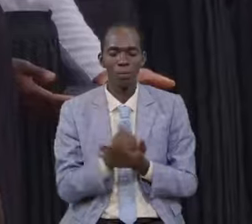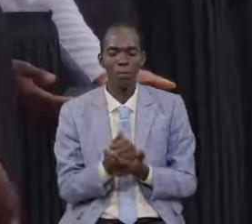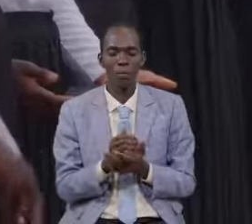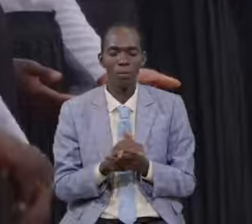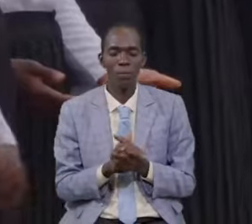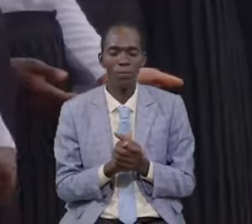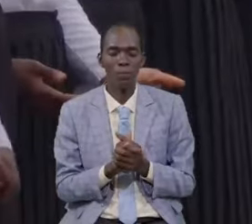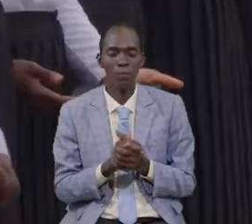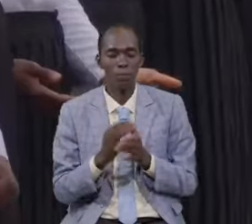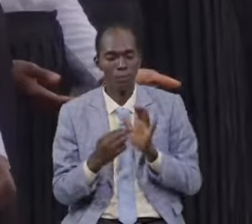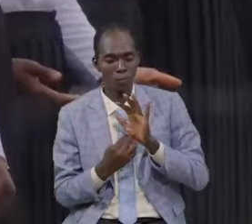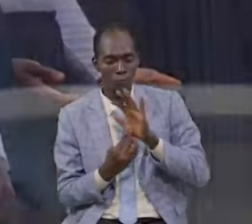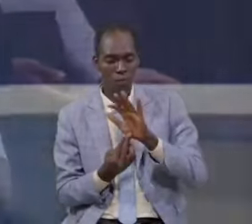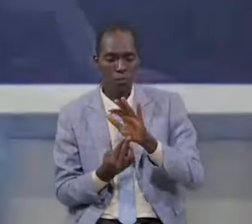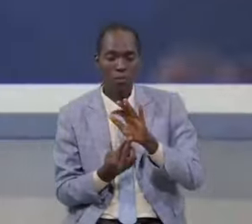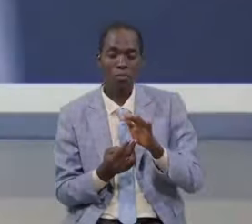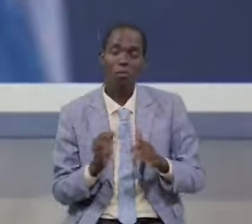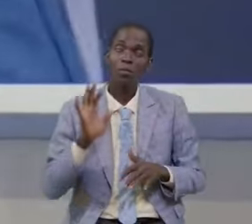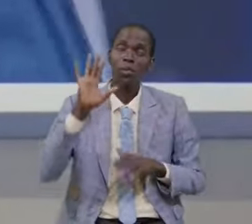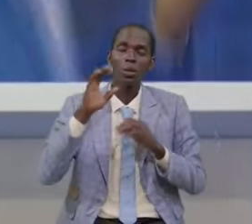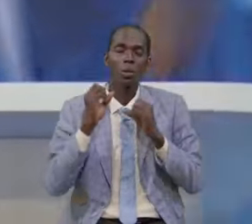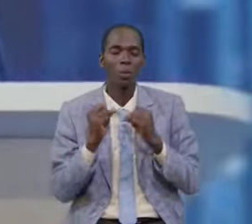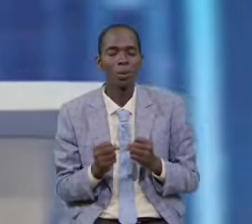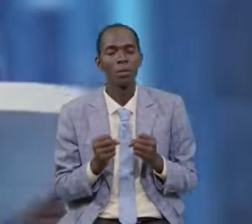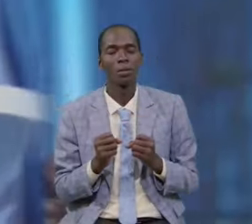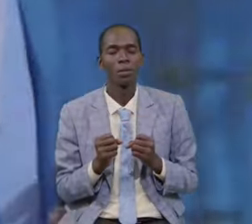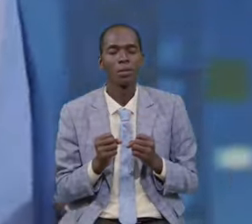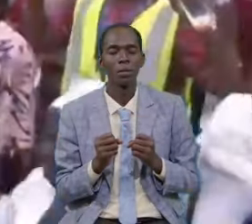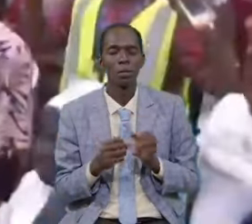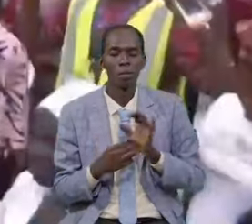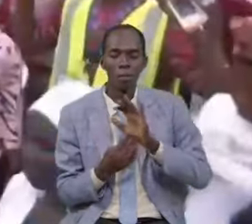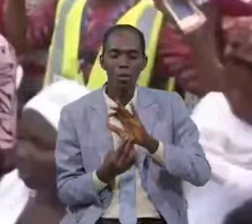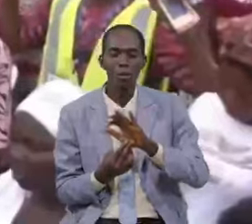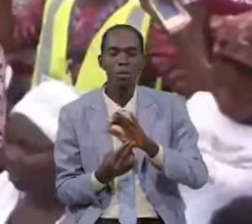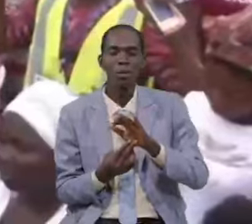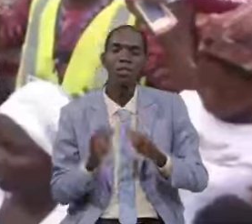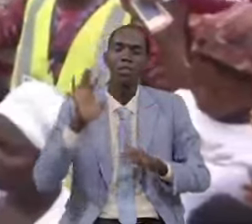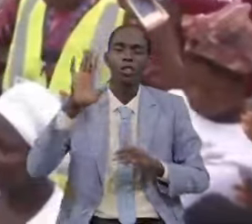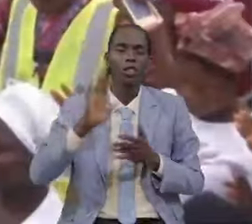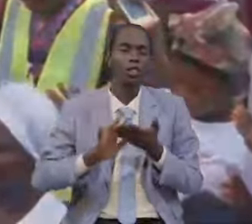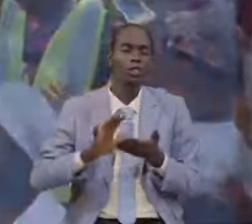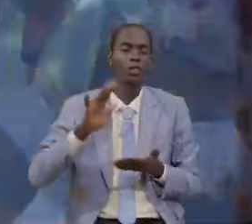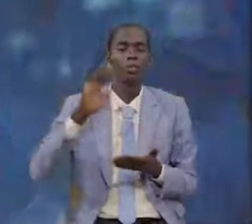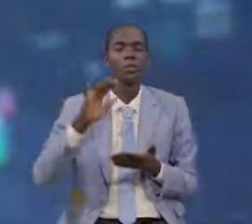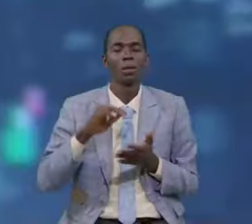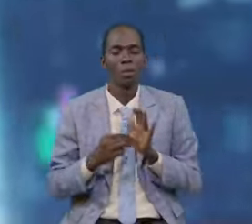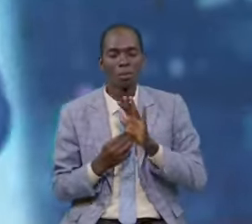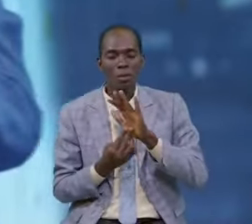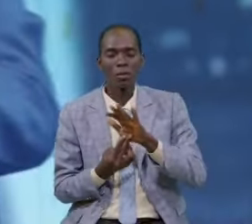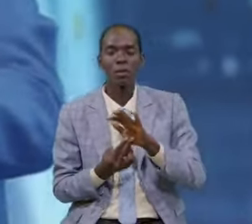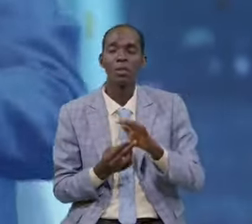Manifeste ta puissance, manifeste ta gloire, manifeste ton